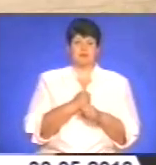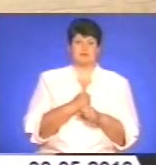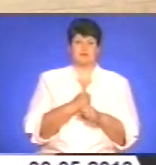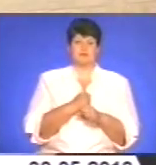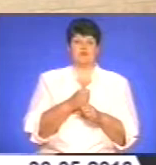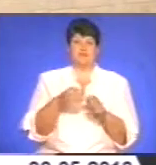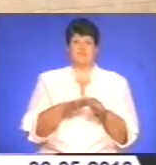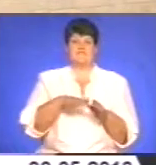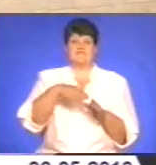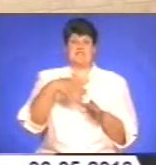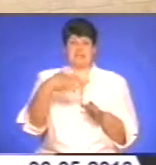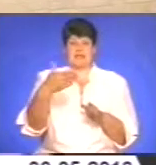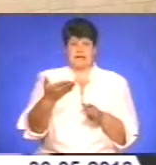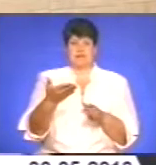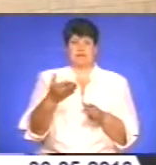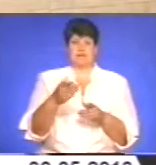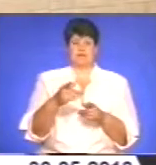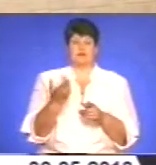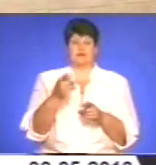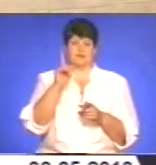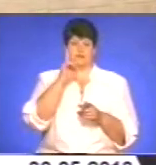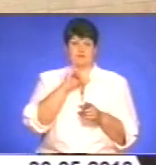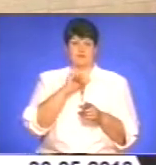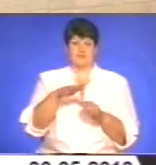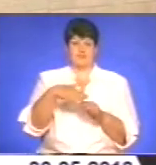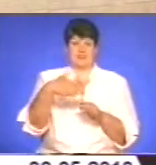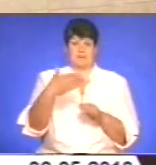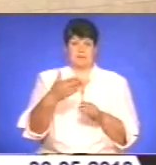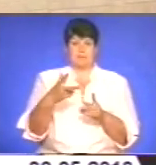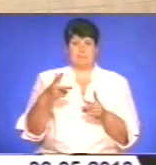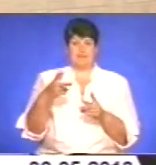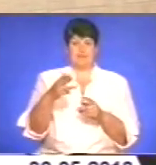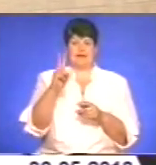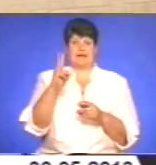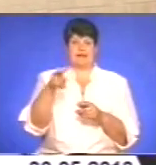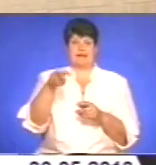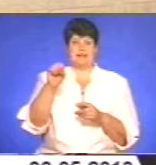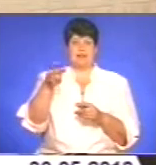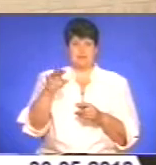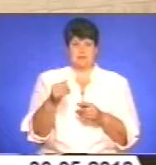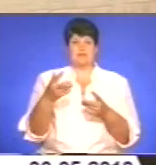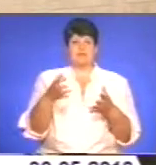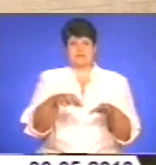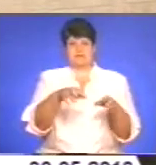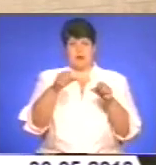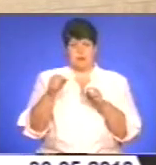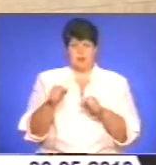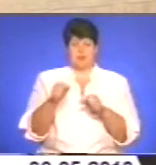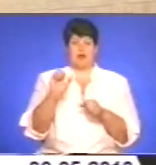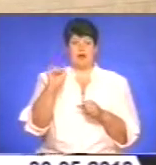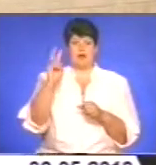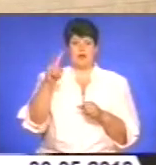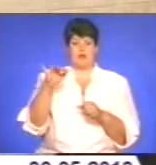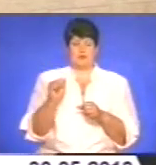відкрили капоти даних автомобілів в ручний спосіб, а саме потім перерізавши клеми, зняли дані акумулятори з кріплення та помістили